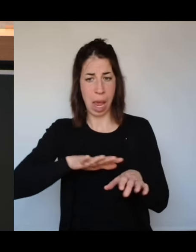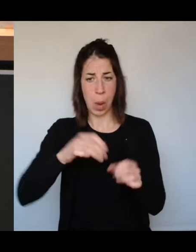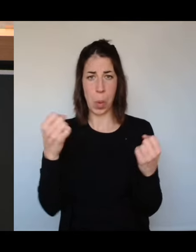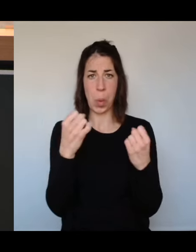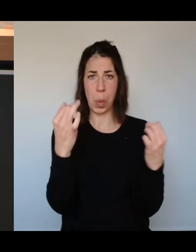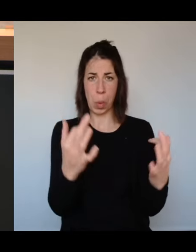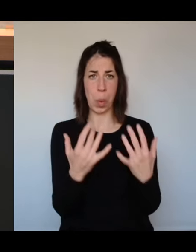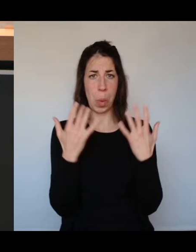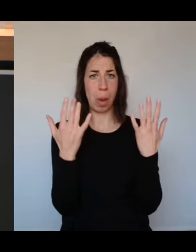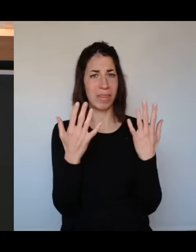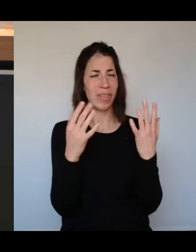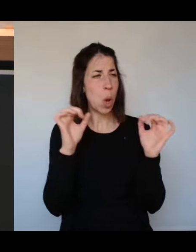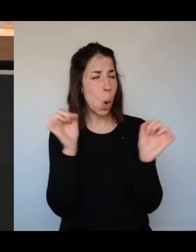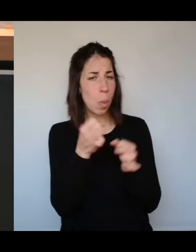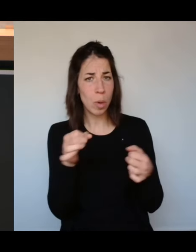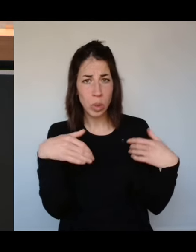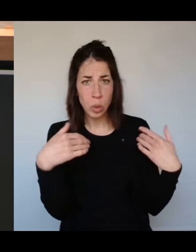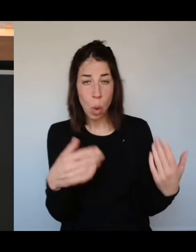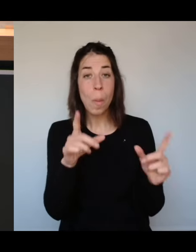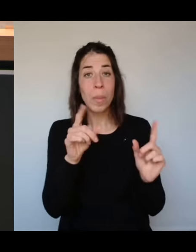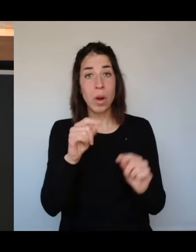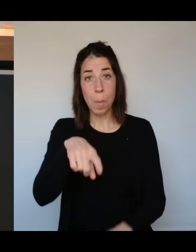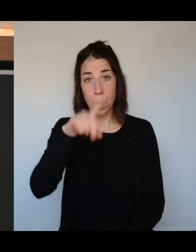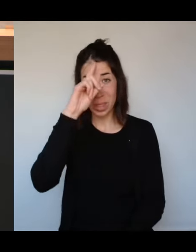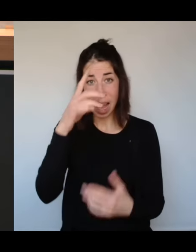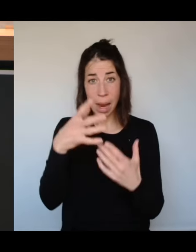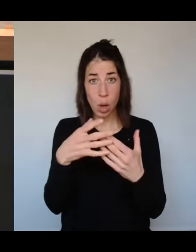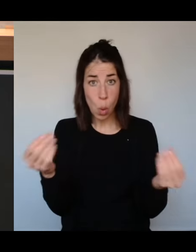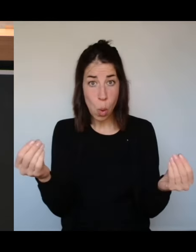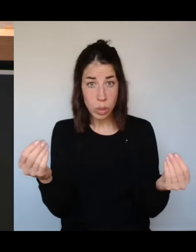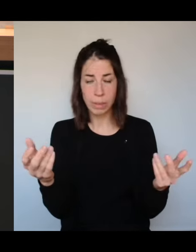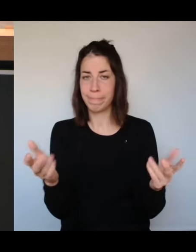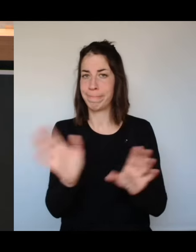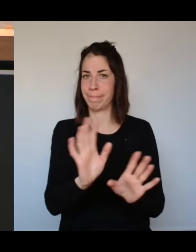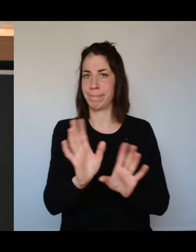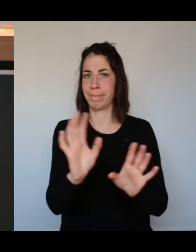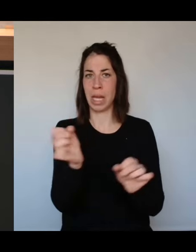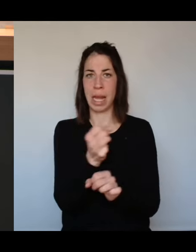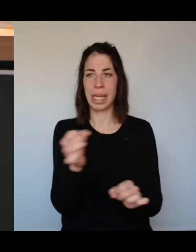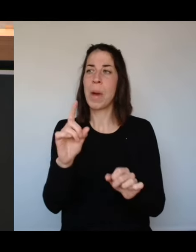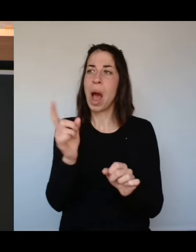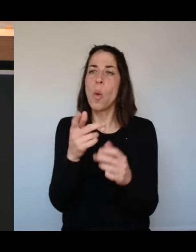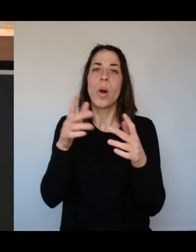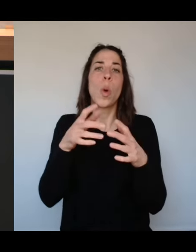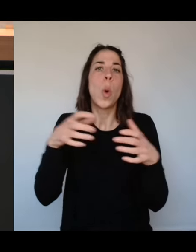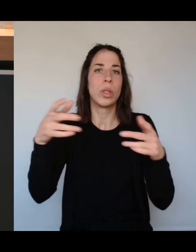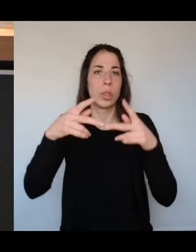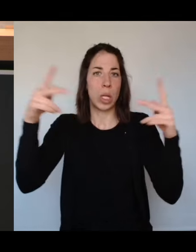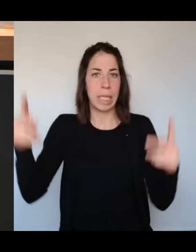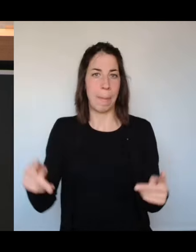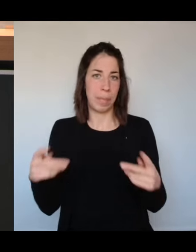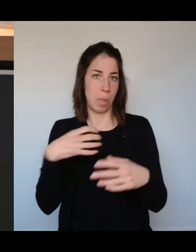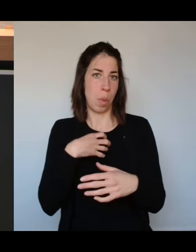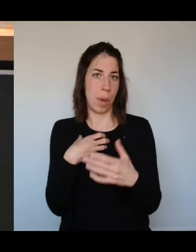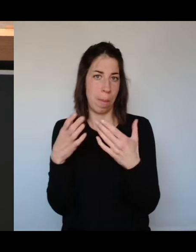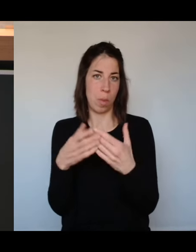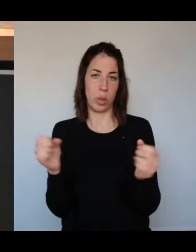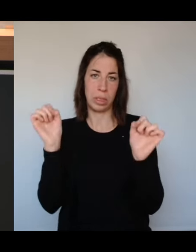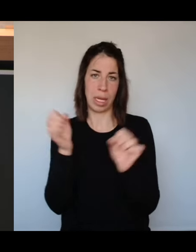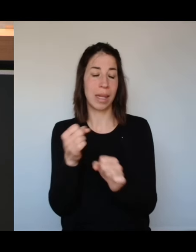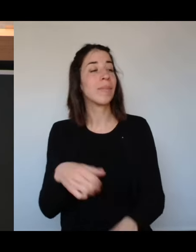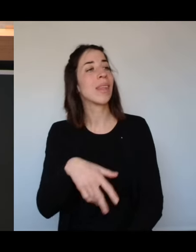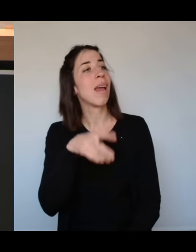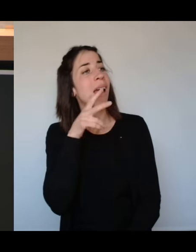diese allgemeinen großen Konzepte. Und ich werde Ihnen prophezeien. Herr Abgeordneter, gestatten Sie eine Zwischenfrage des